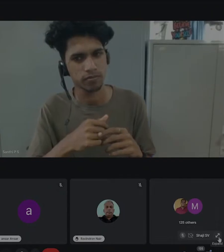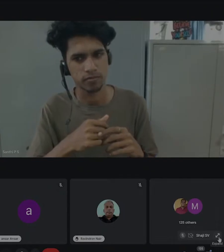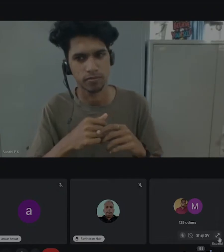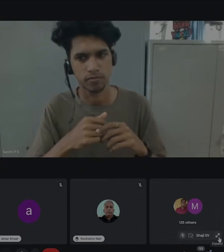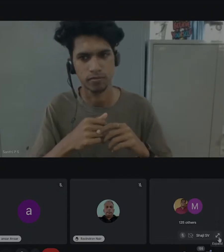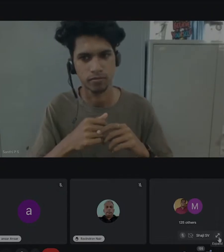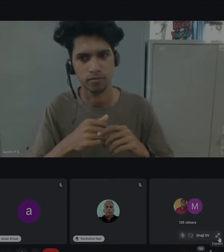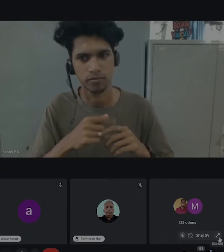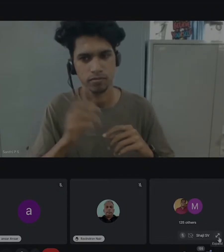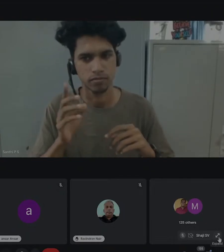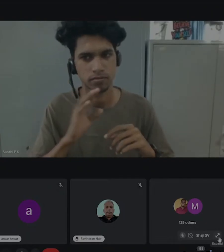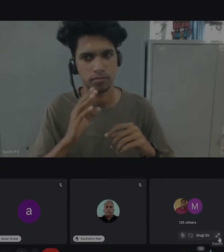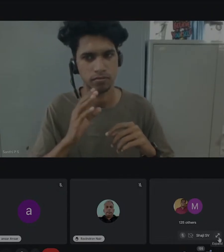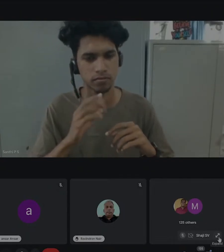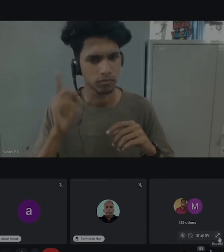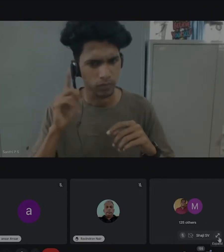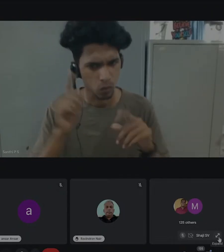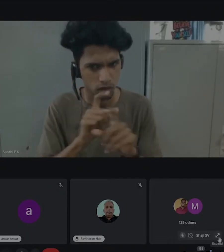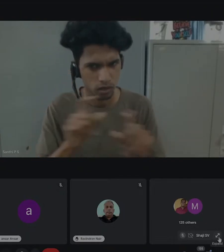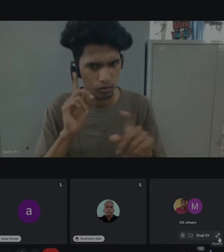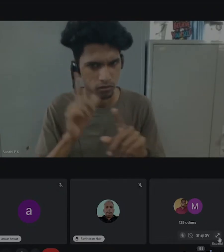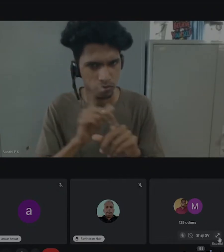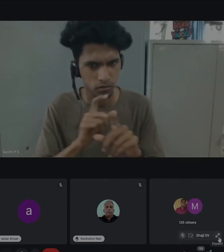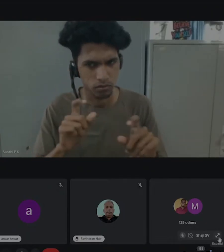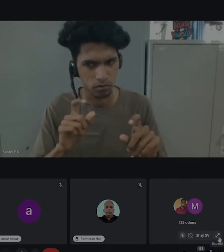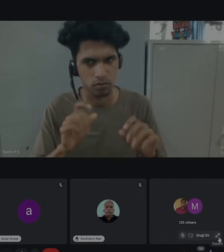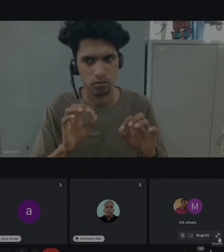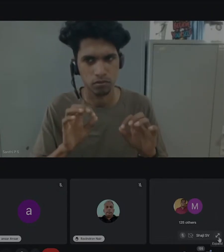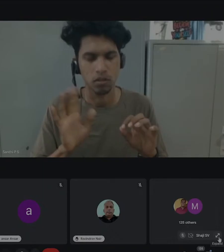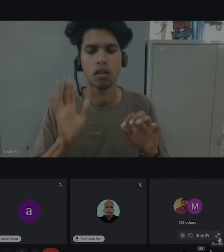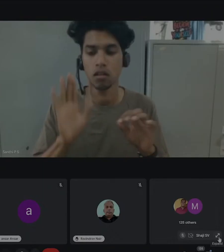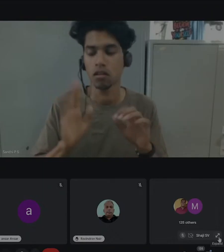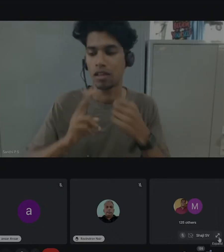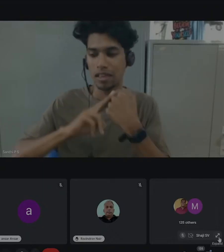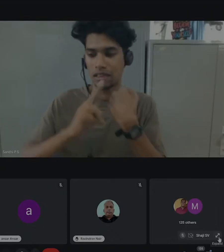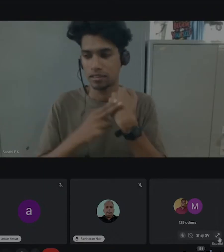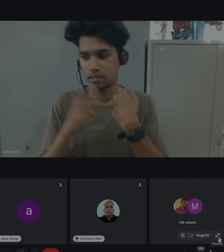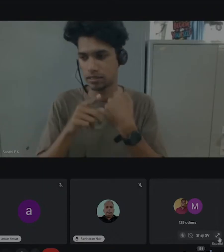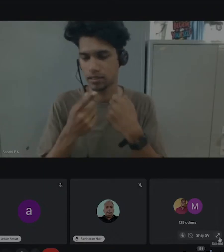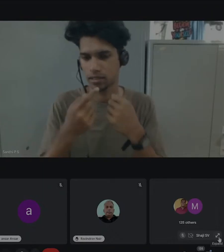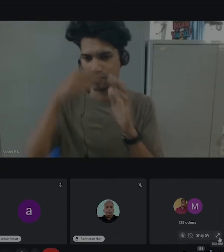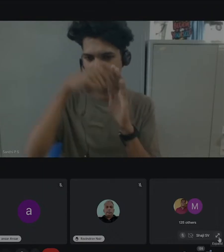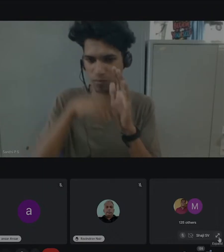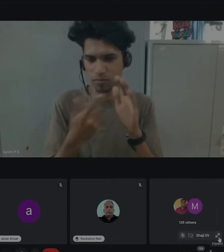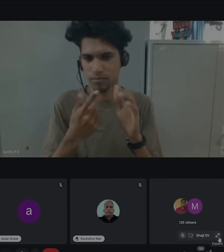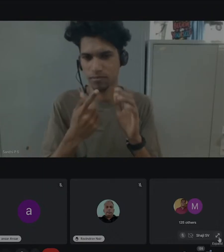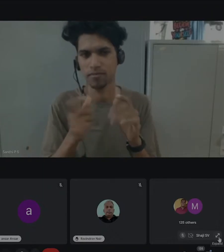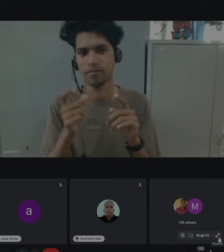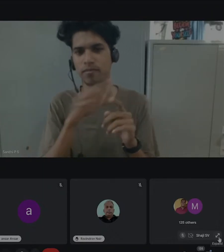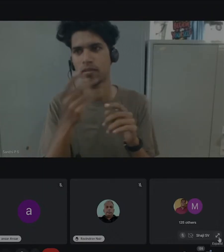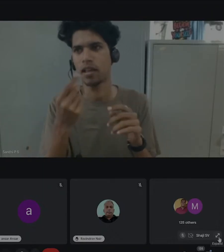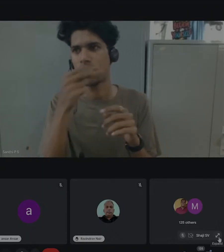ഹലോ, കേട്ടായിരുന്നോ? നിഷിന്റെ ഡീറ്റെയിൽസ്, അപ്പോയിന്റ്മെന്റ് ഡീറ്റെയിൽസ് അറിയാനായിട്ട് സ്ക്രീനിൽ ഇപ്പോൾ ഒരു